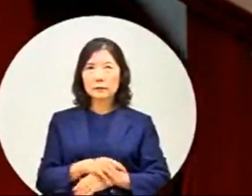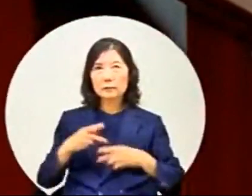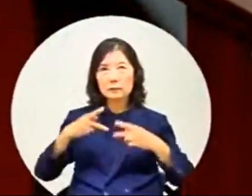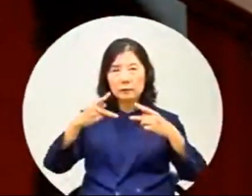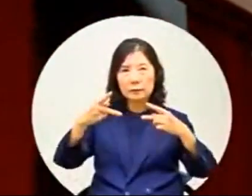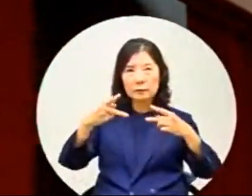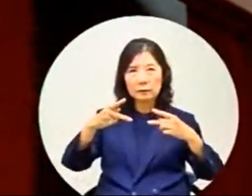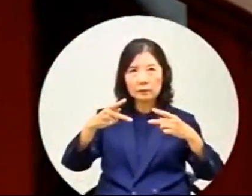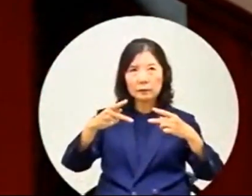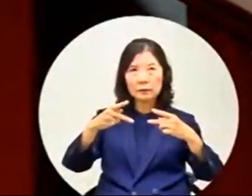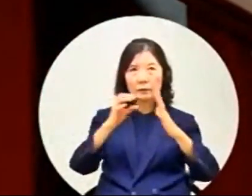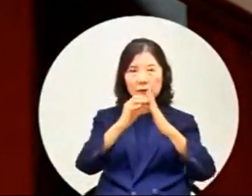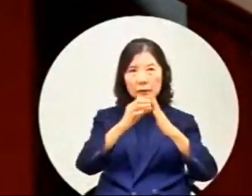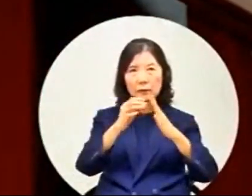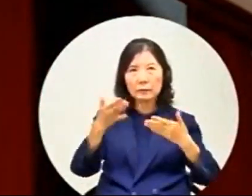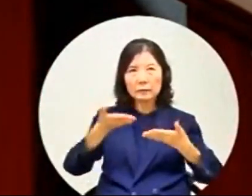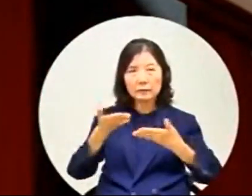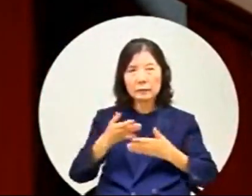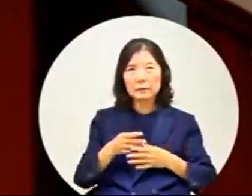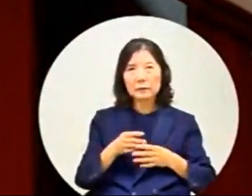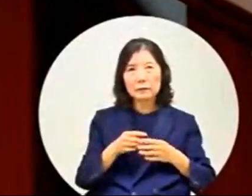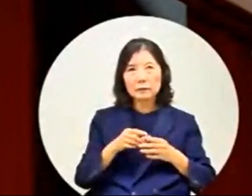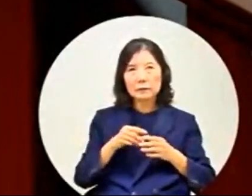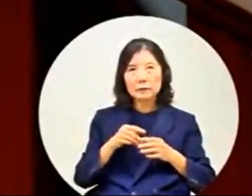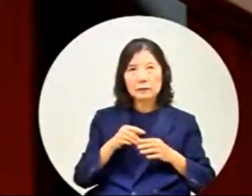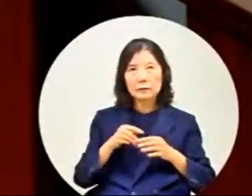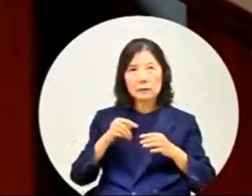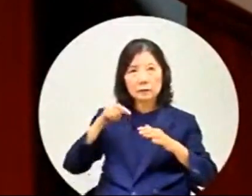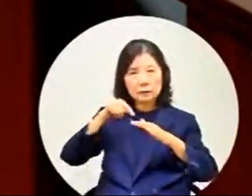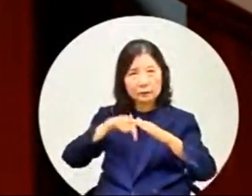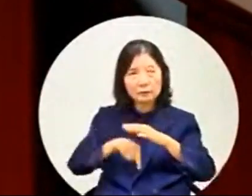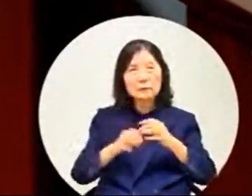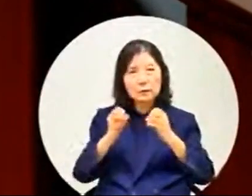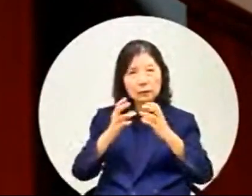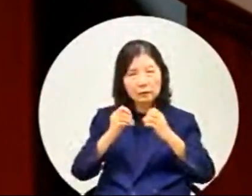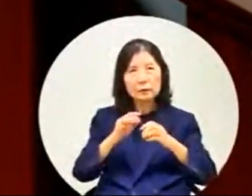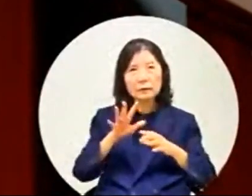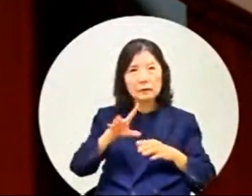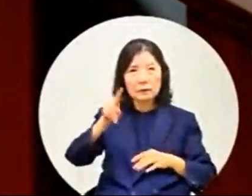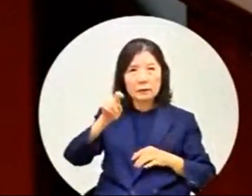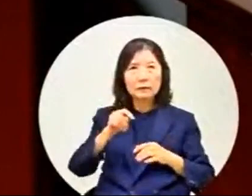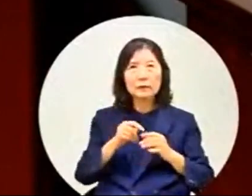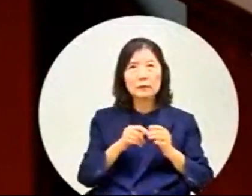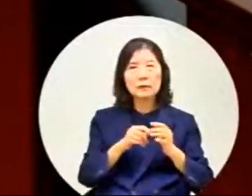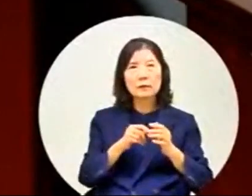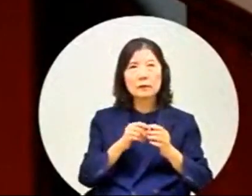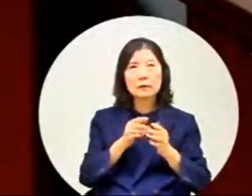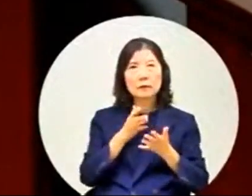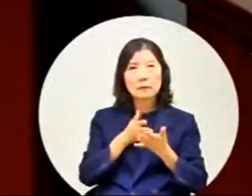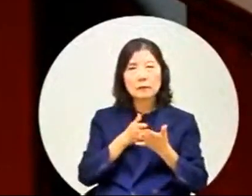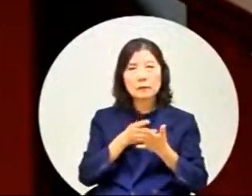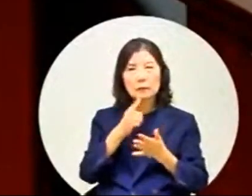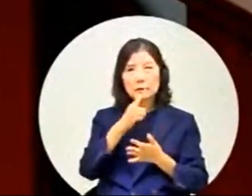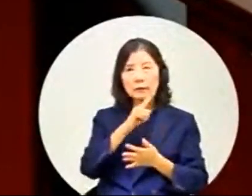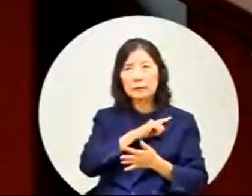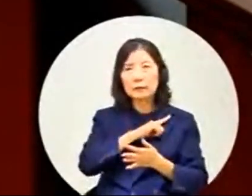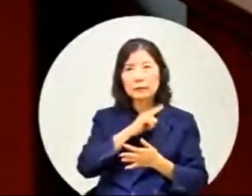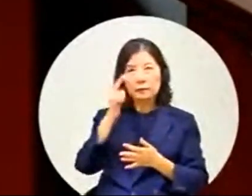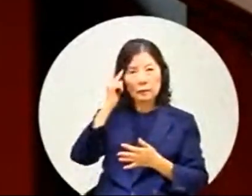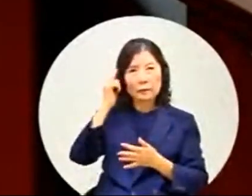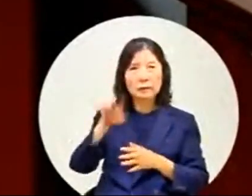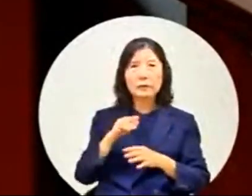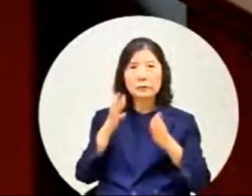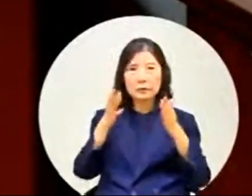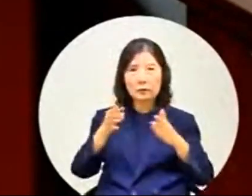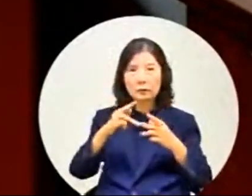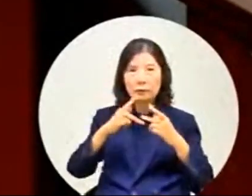局的部分啊，我们要跟他来做一个深入的探讨。那首先呢，我们必须表达一下我们的立场，针对于